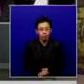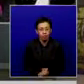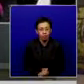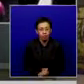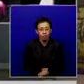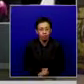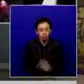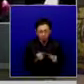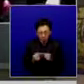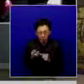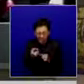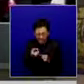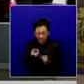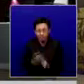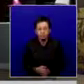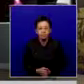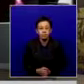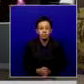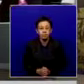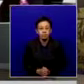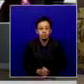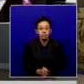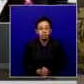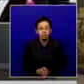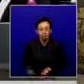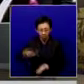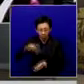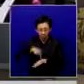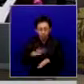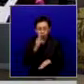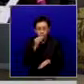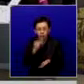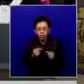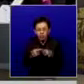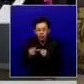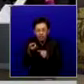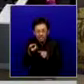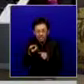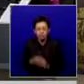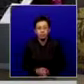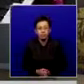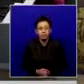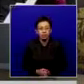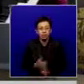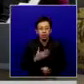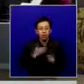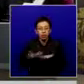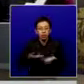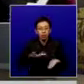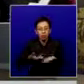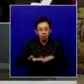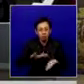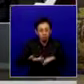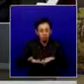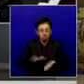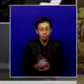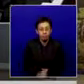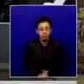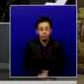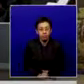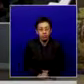าตต่อหน่อยนึงนะครับไหนๆก็ลุกขึ้นมาพูดแล้วสิ่งที่ผมจะหารือก็คือว่าการ